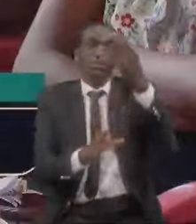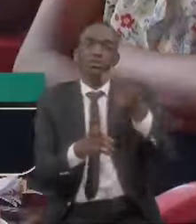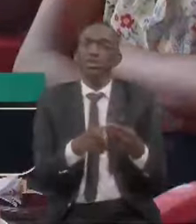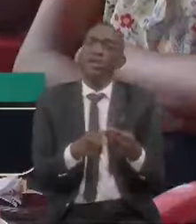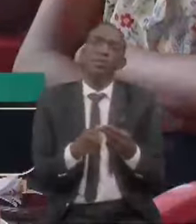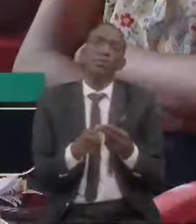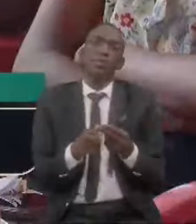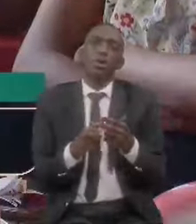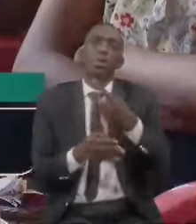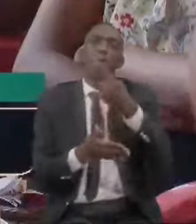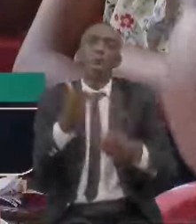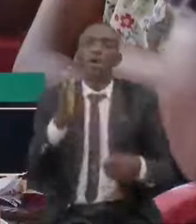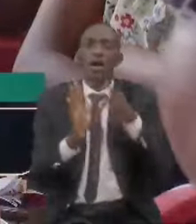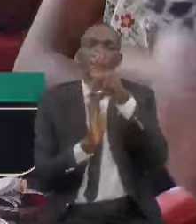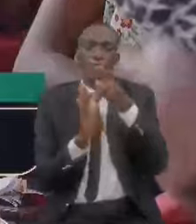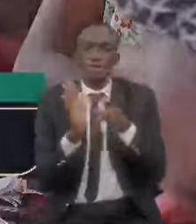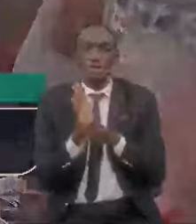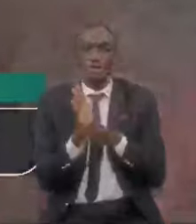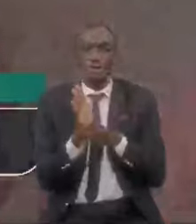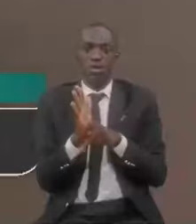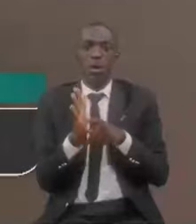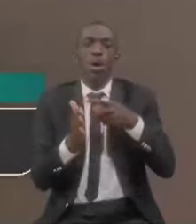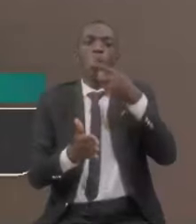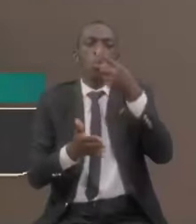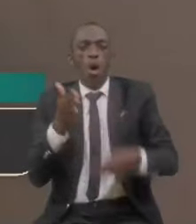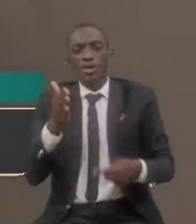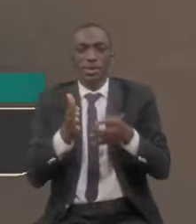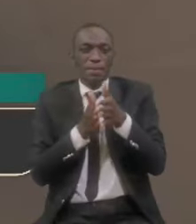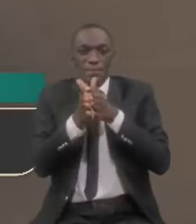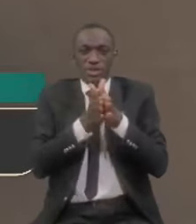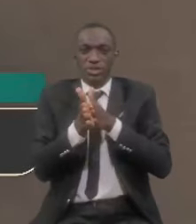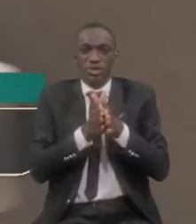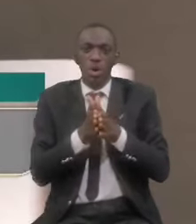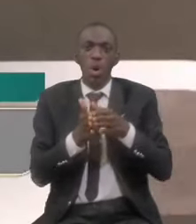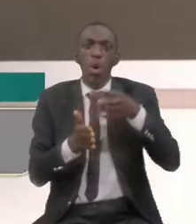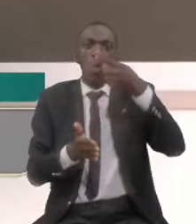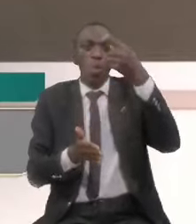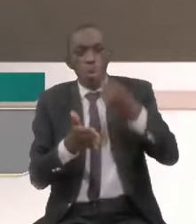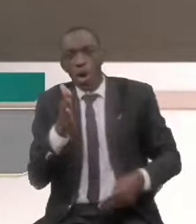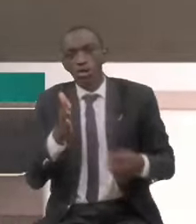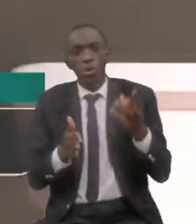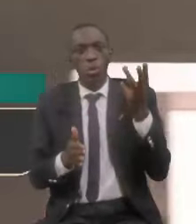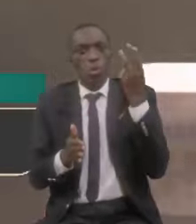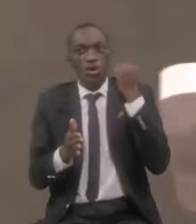Quel principe? Quel patient? Qu'est-ce qui a été fait